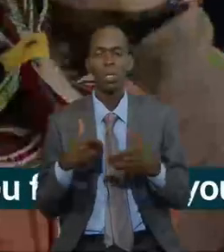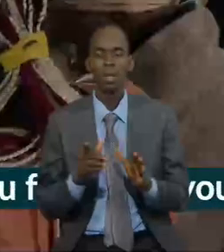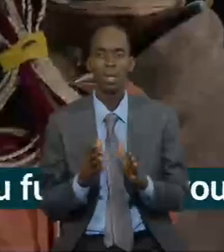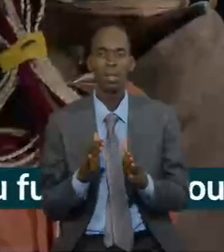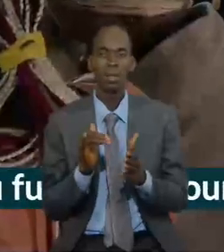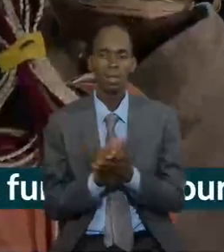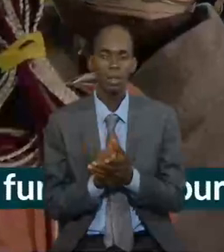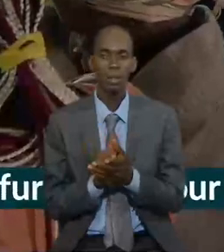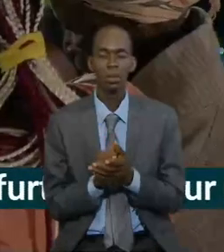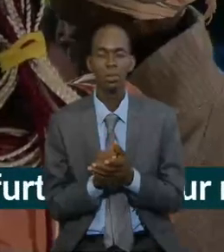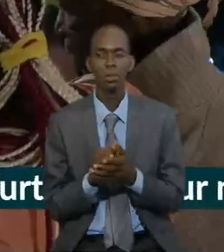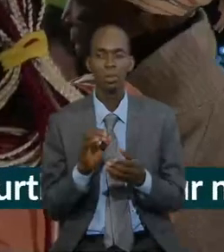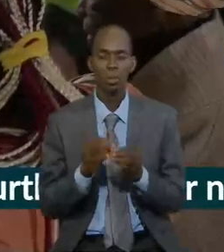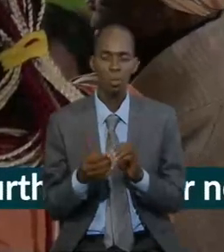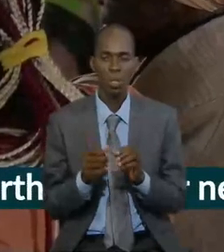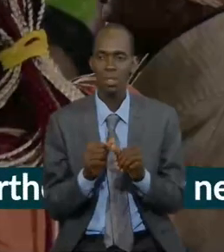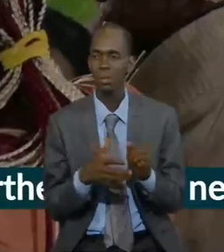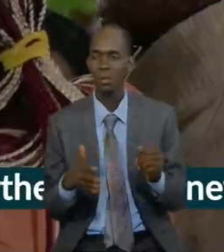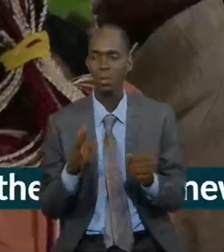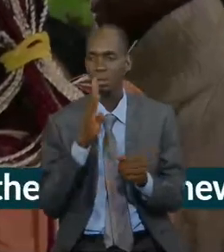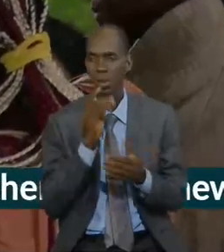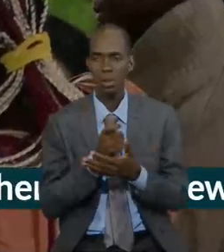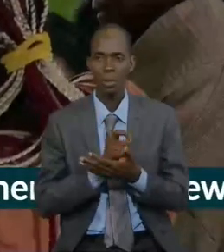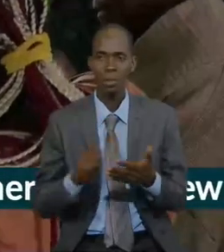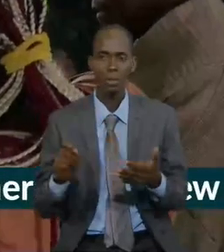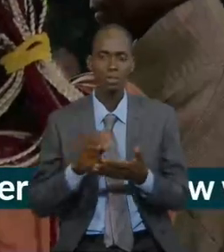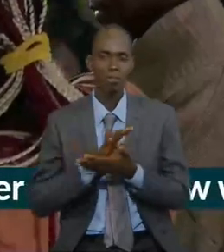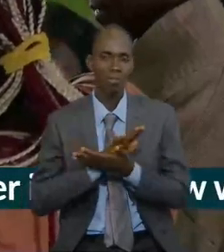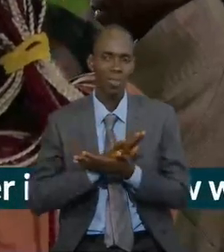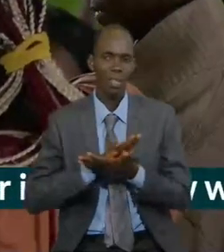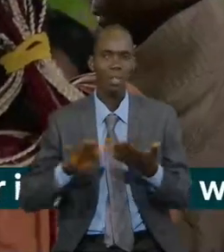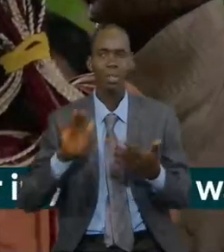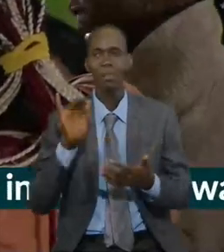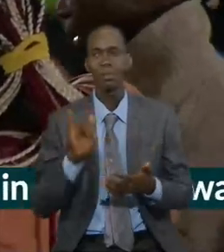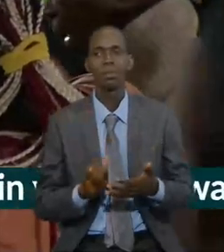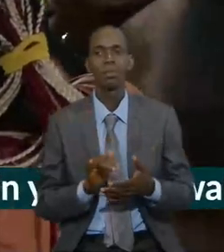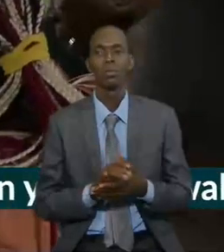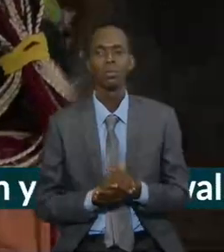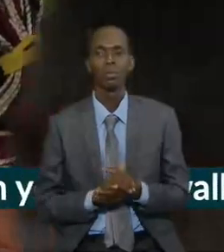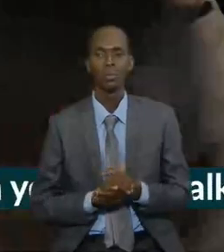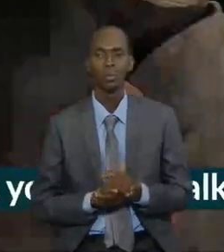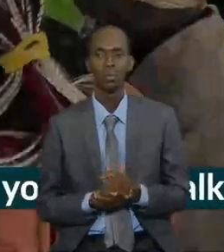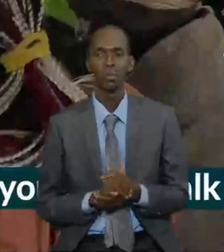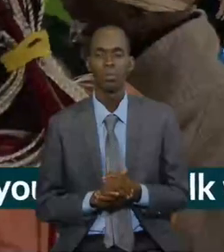écrivons lisiblement sur ses fiches